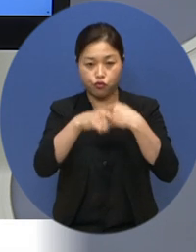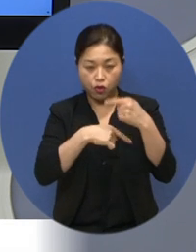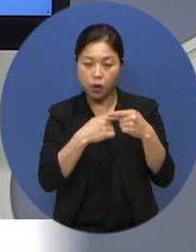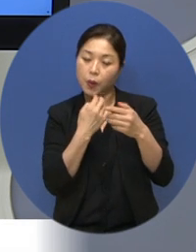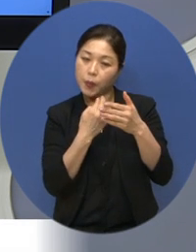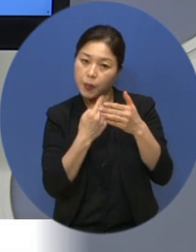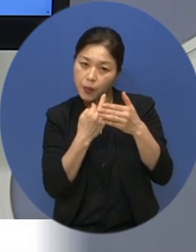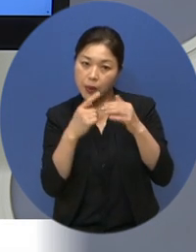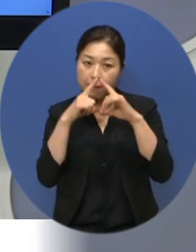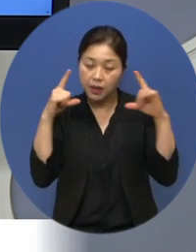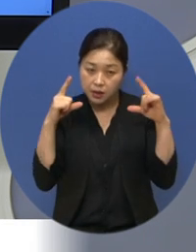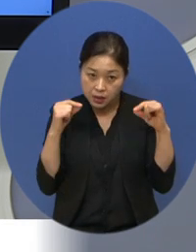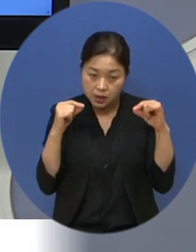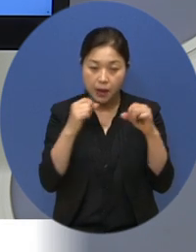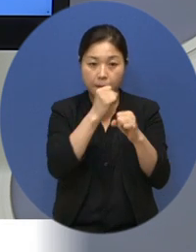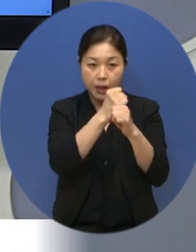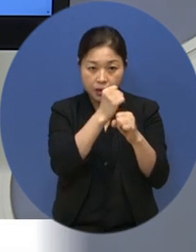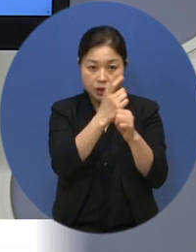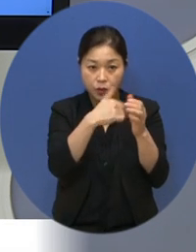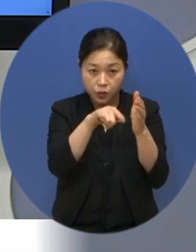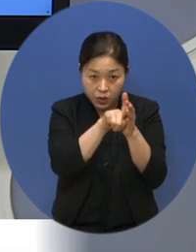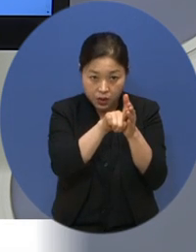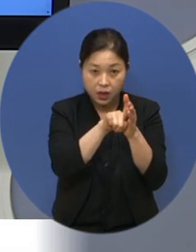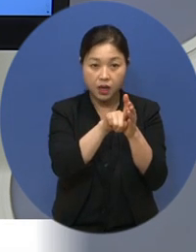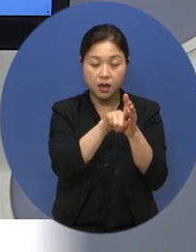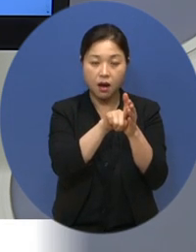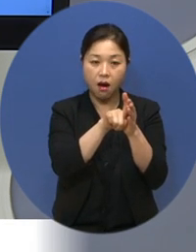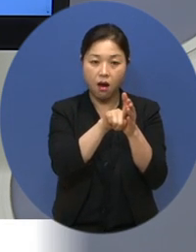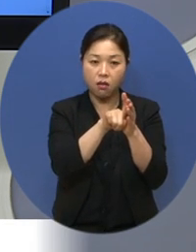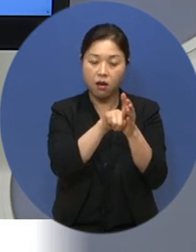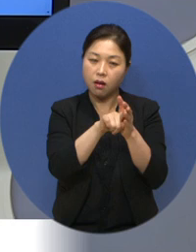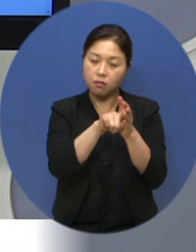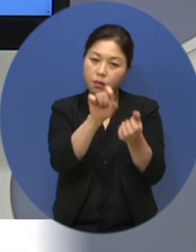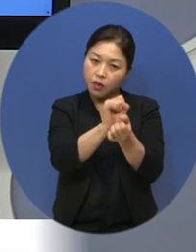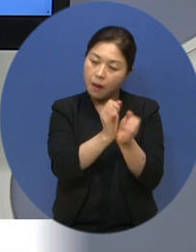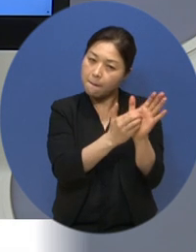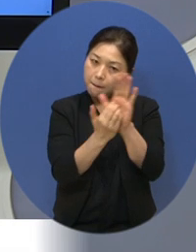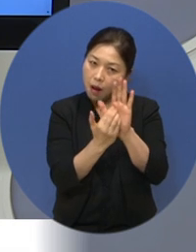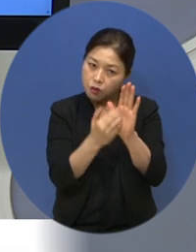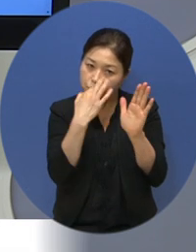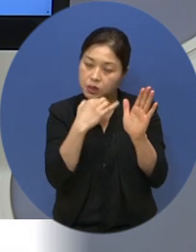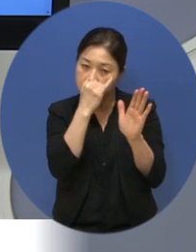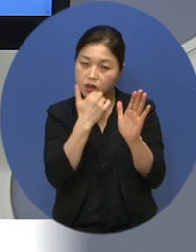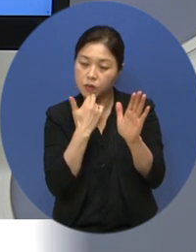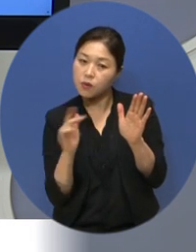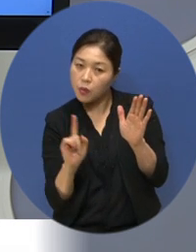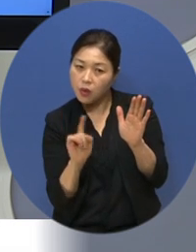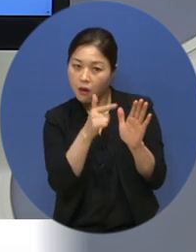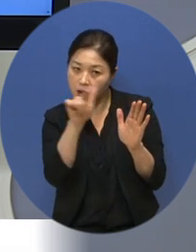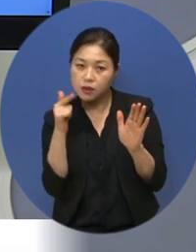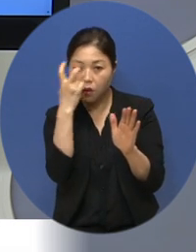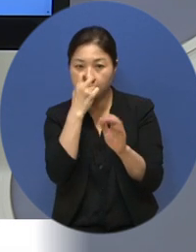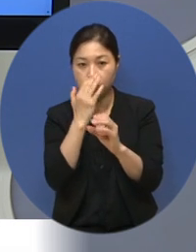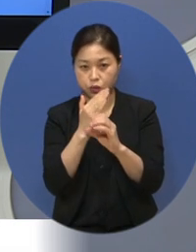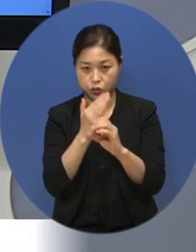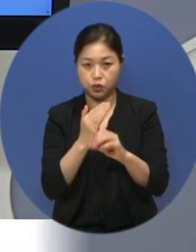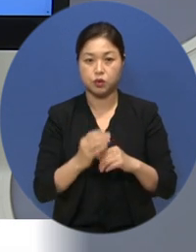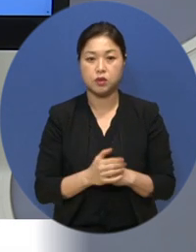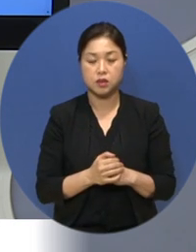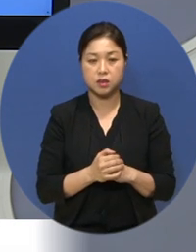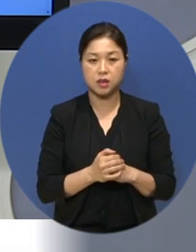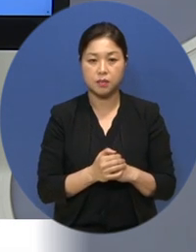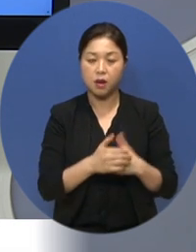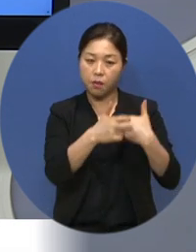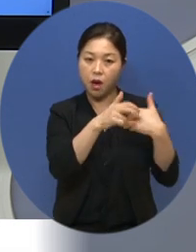생산 과 성능 검토도 진행 중에 있습니다 소 용 투명 마스크가 의약외품 마스크로